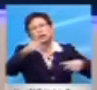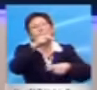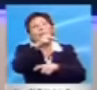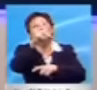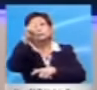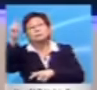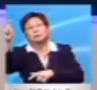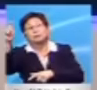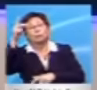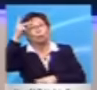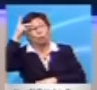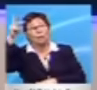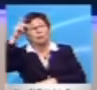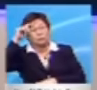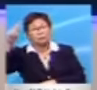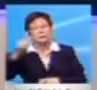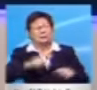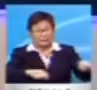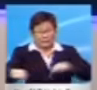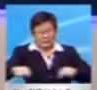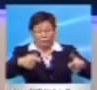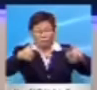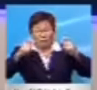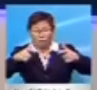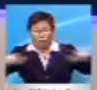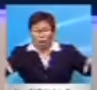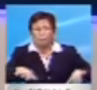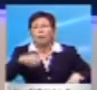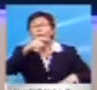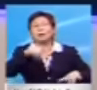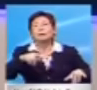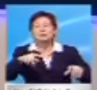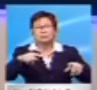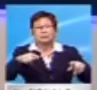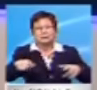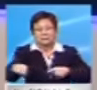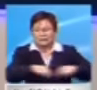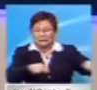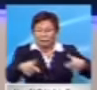Terengganu mereka mendesak tindakan segera diambil pihak